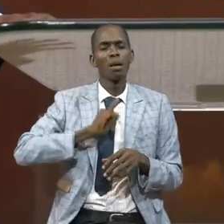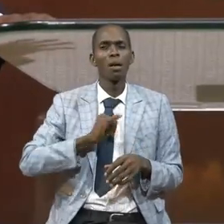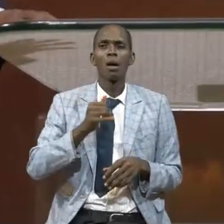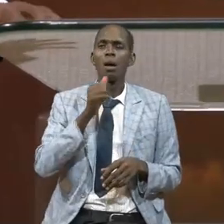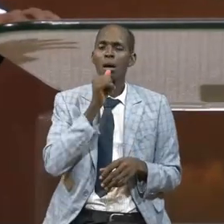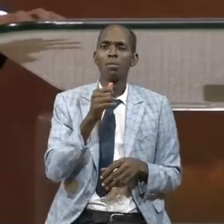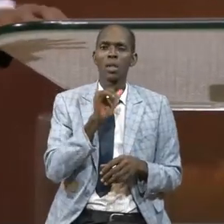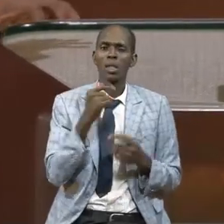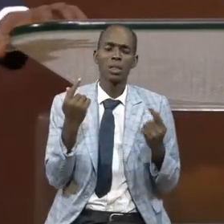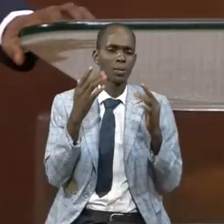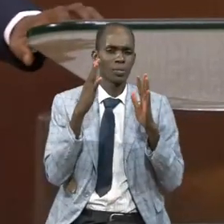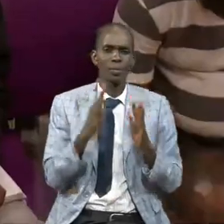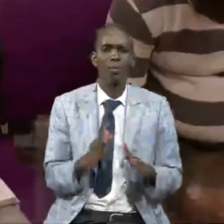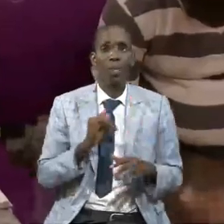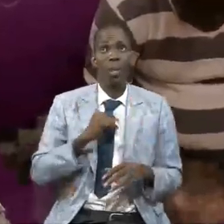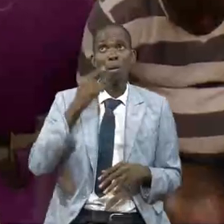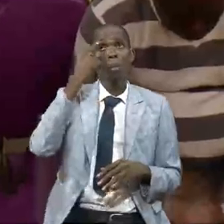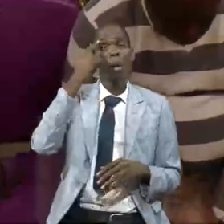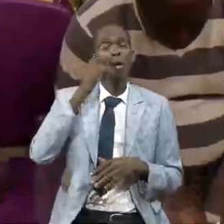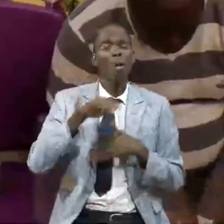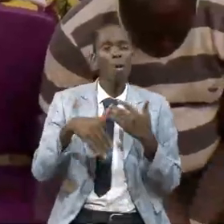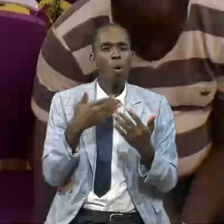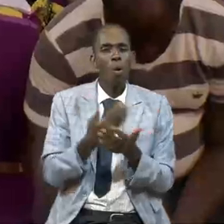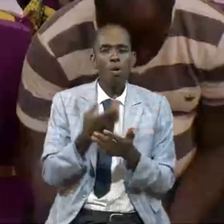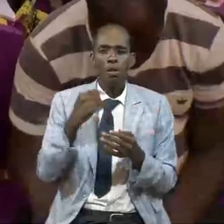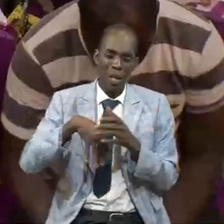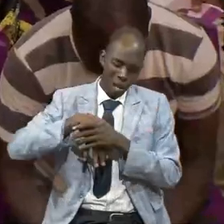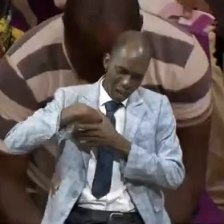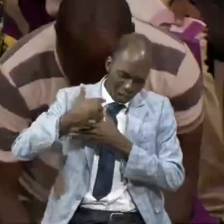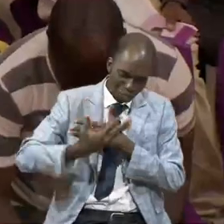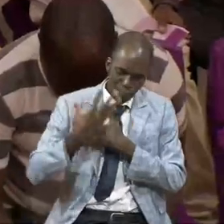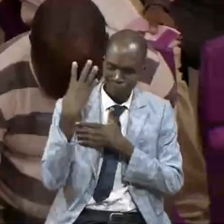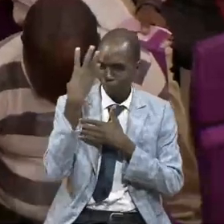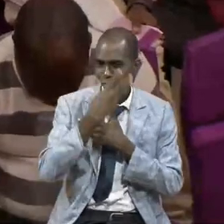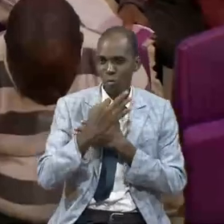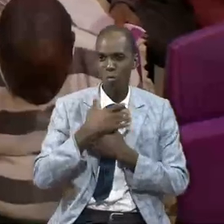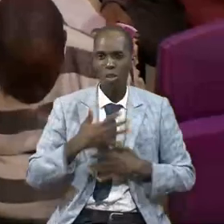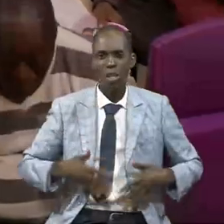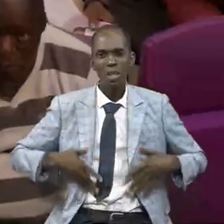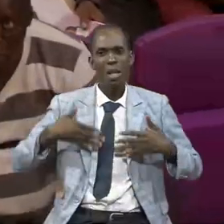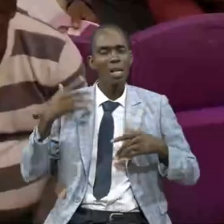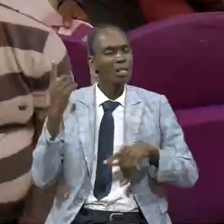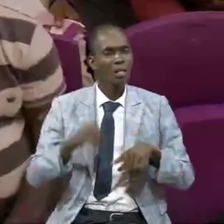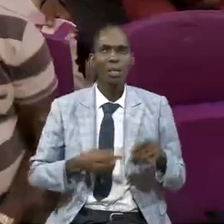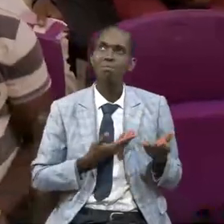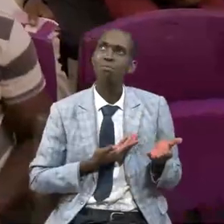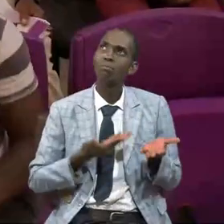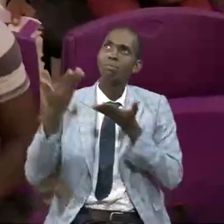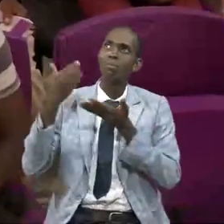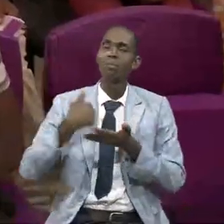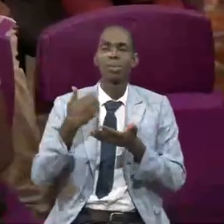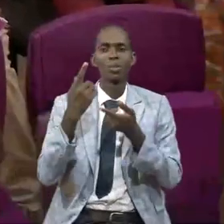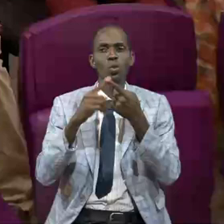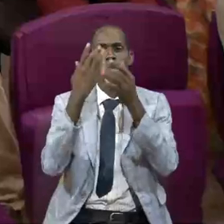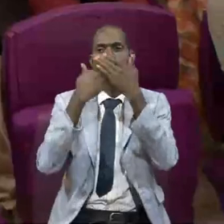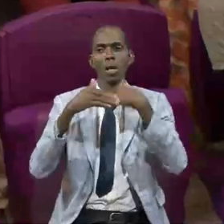reconnu pécheur. J'ai reconnu que toute la politesse extérieure ne